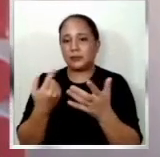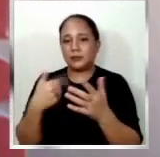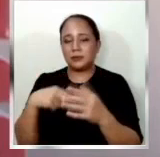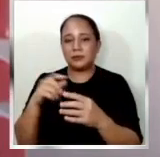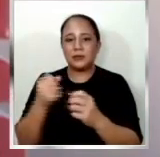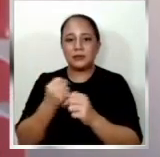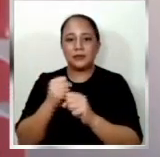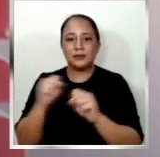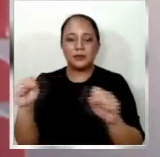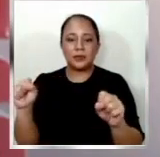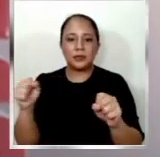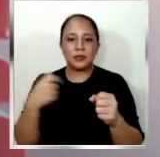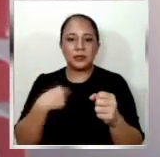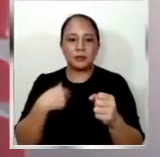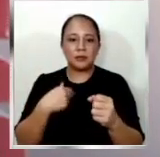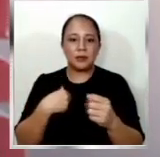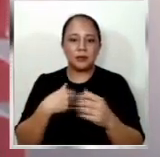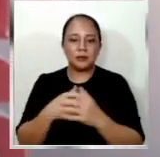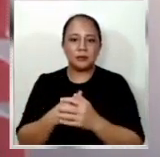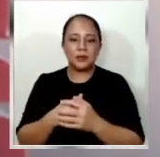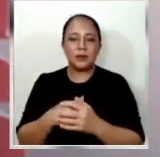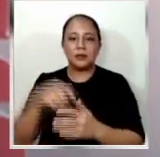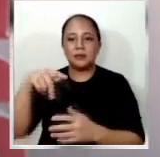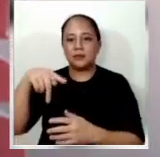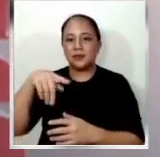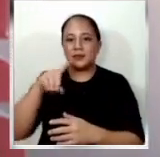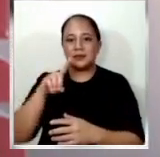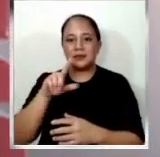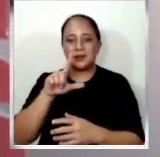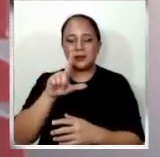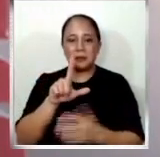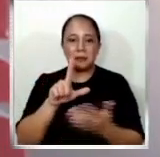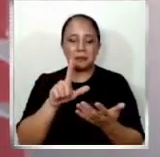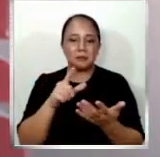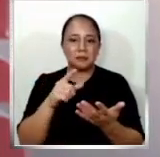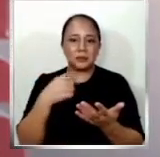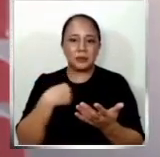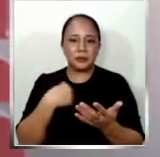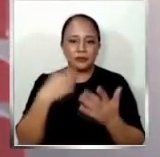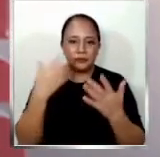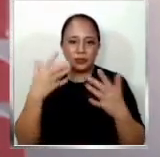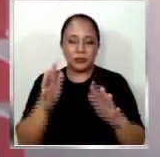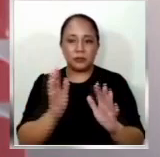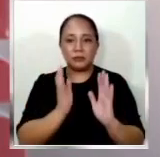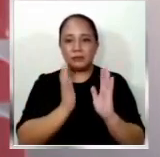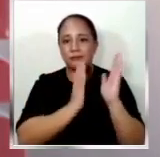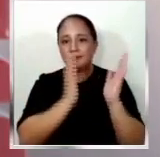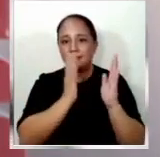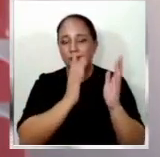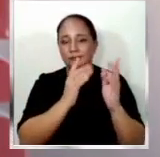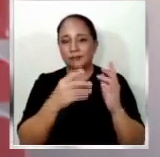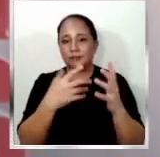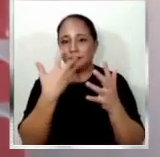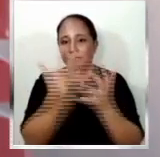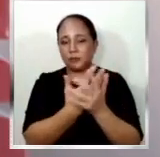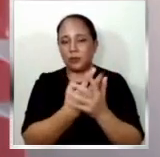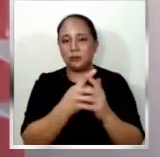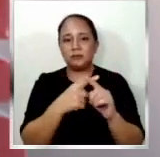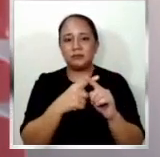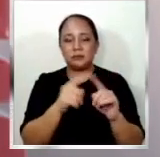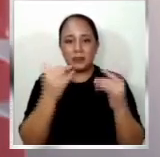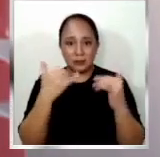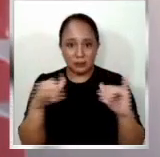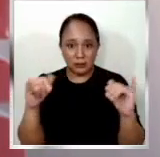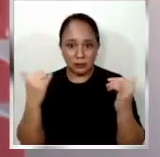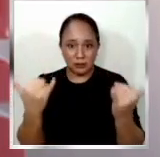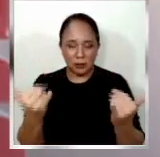mga persons deprived of liberty na tapos nang isilbi ang kanilang sintensya. Ang problema, hanggang ngayon, humigit